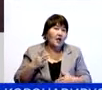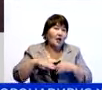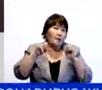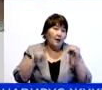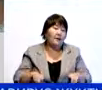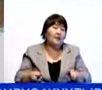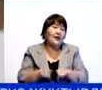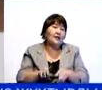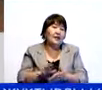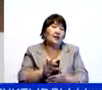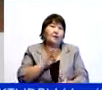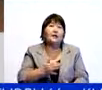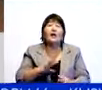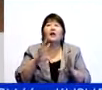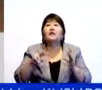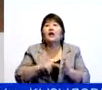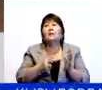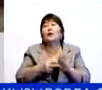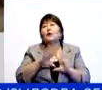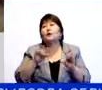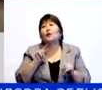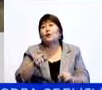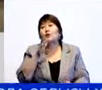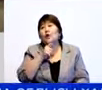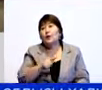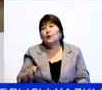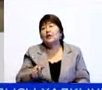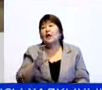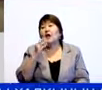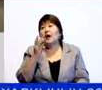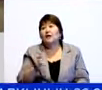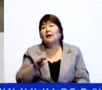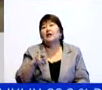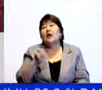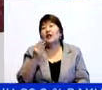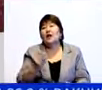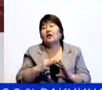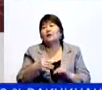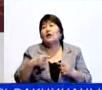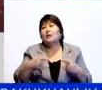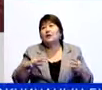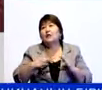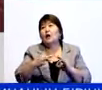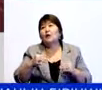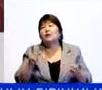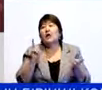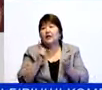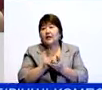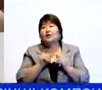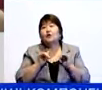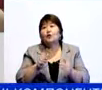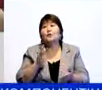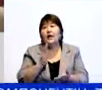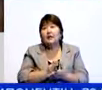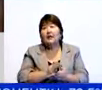тегін пайдаланып қалу. Жалпы жоба шеңберінде осы уақытқа дейін Қармақшы және Жалағаш ауданының бірнеше ауылында кездесу